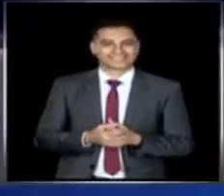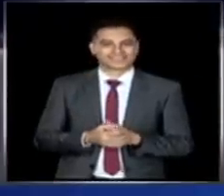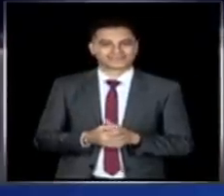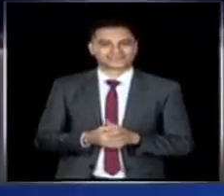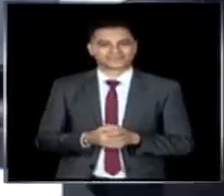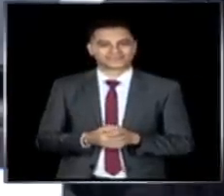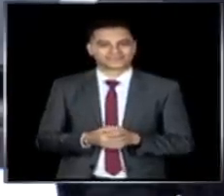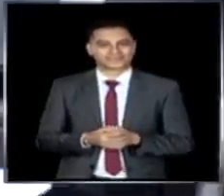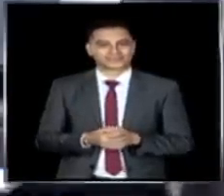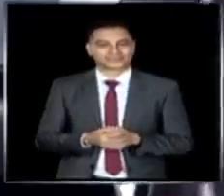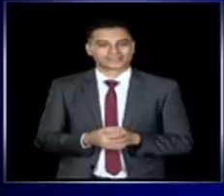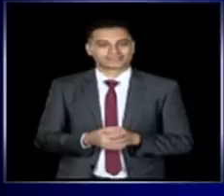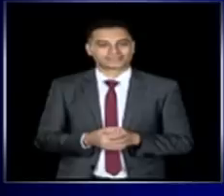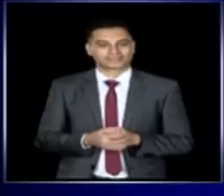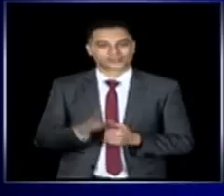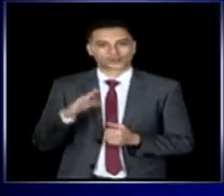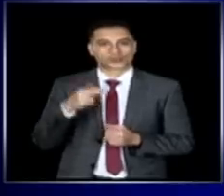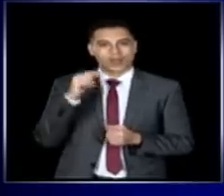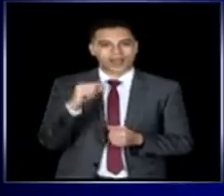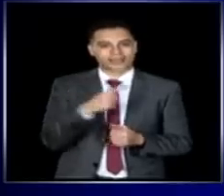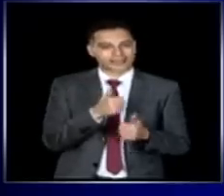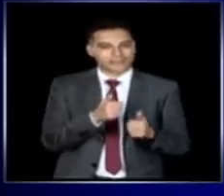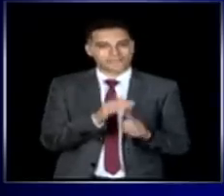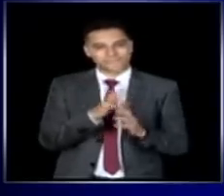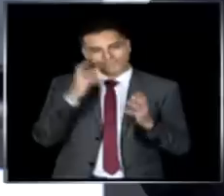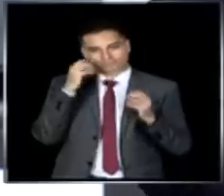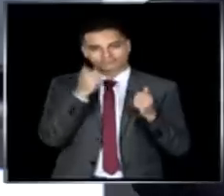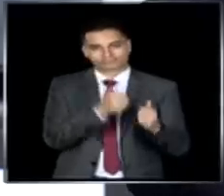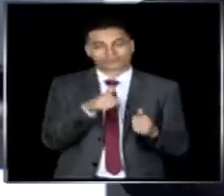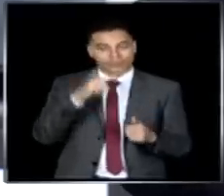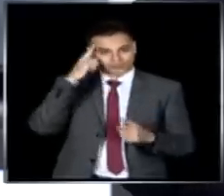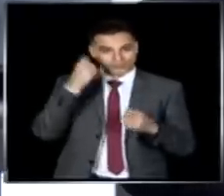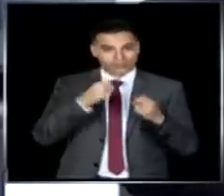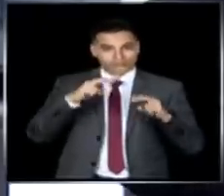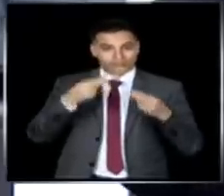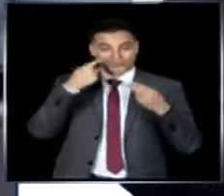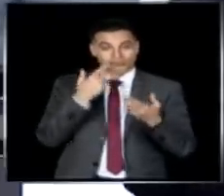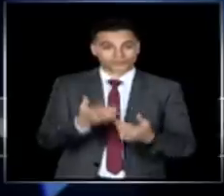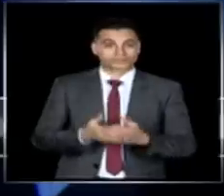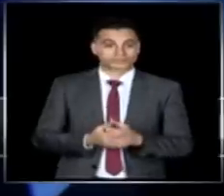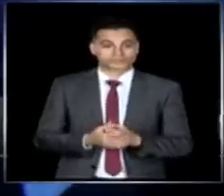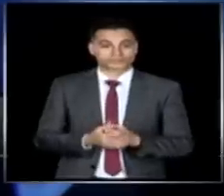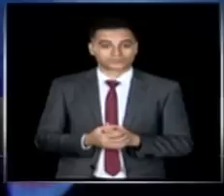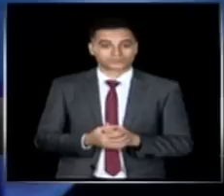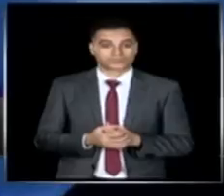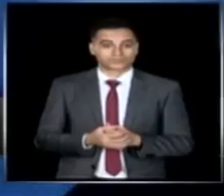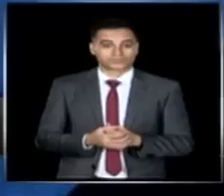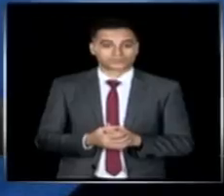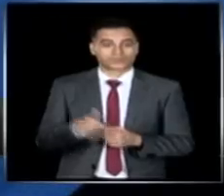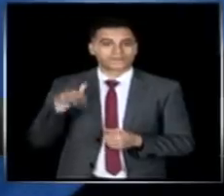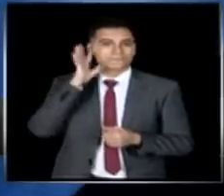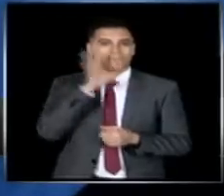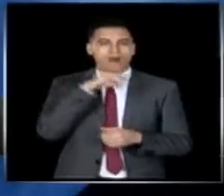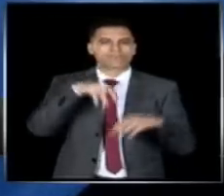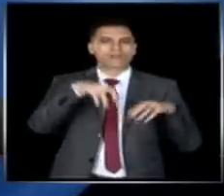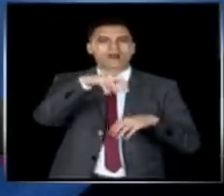تمام. نطمن على سعاد. سعاد تمام. تحت الضغط كاونتر. في